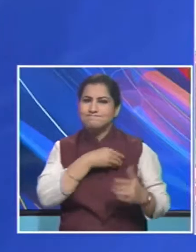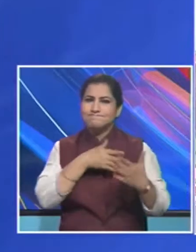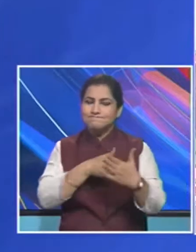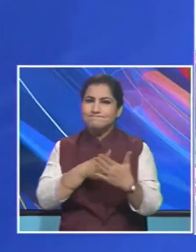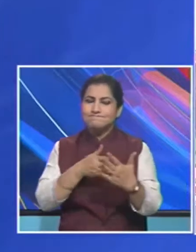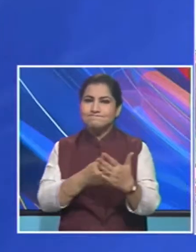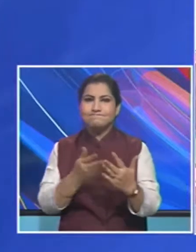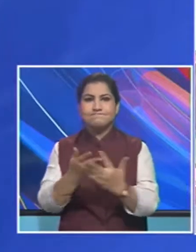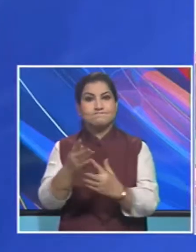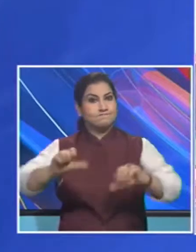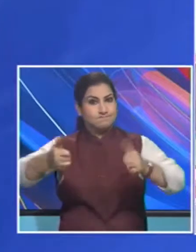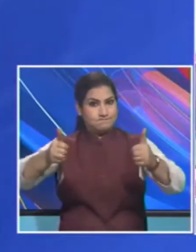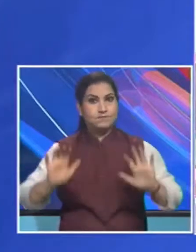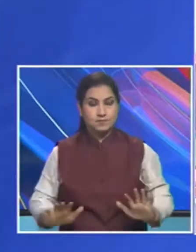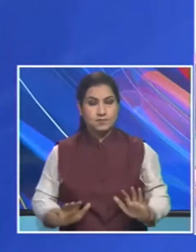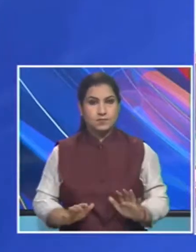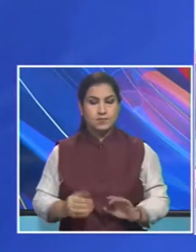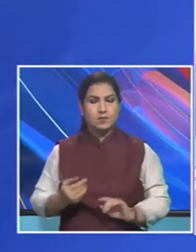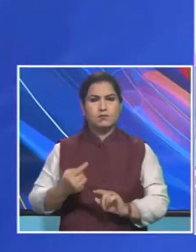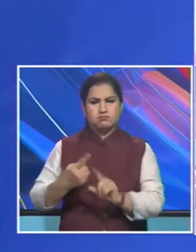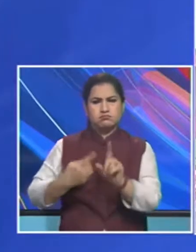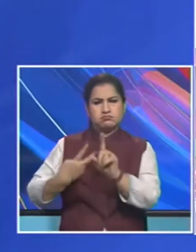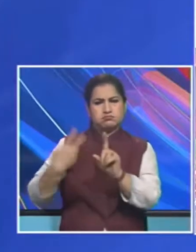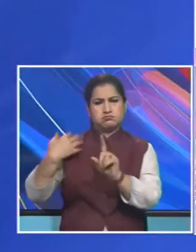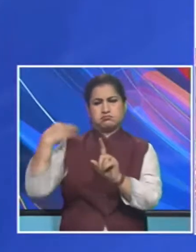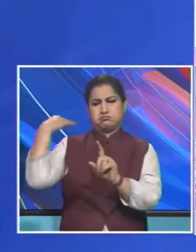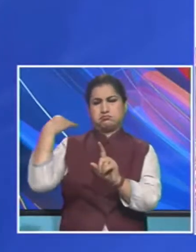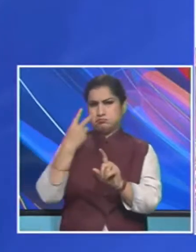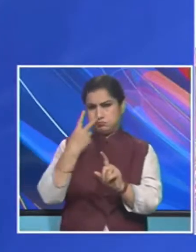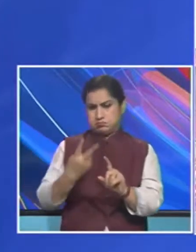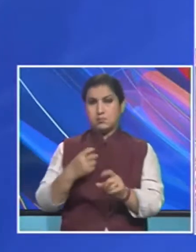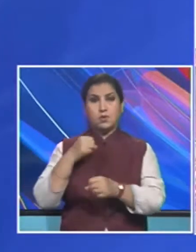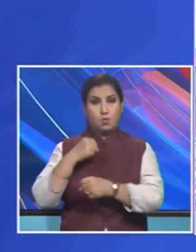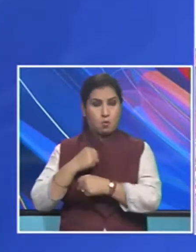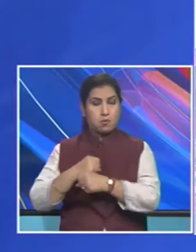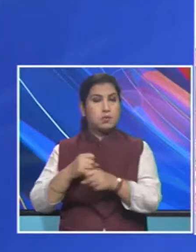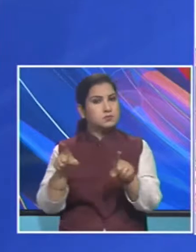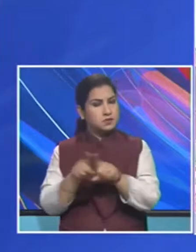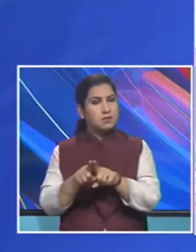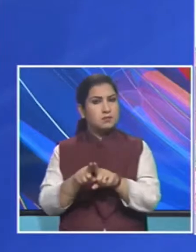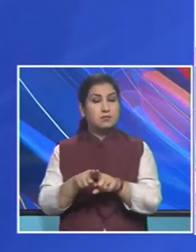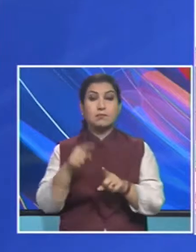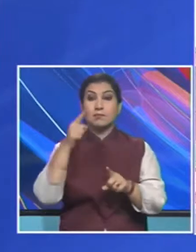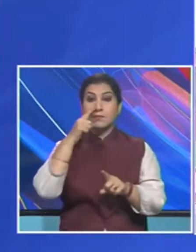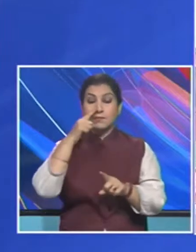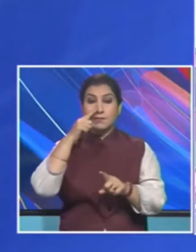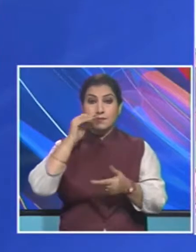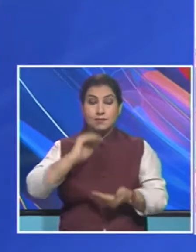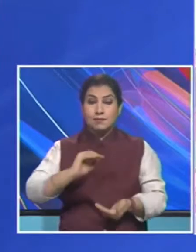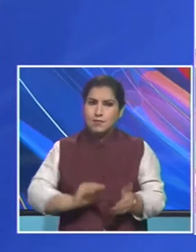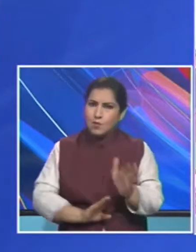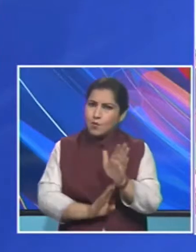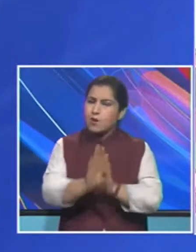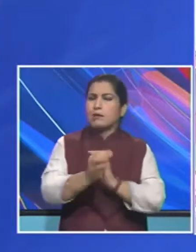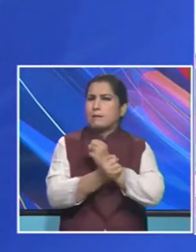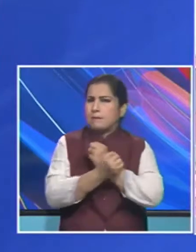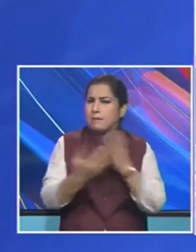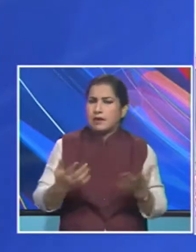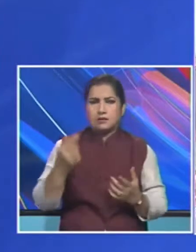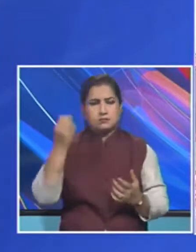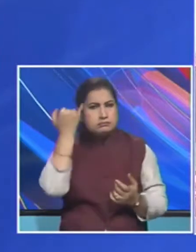है। पिछले कुछ वर्षों में सरकार ने बालिका विकास के लिए कई कदम उठाए